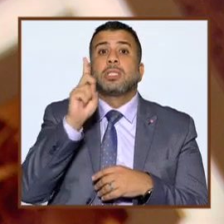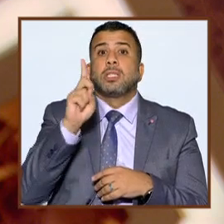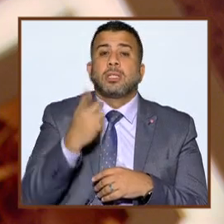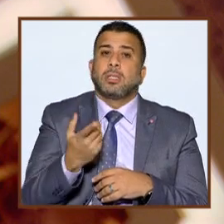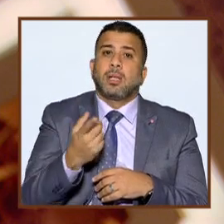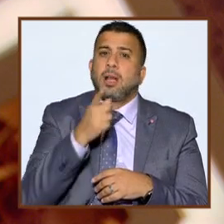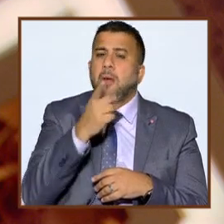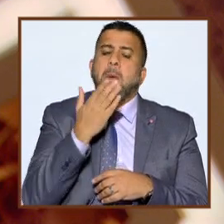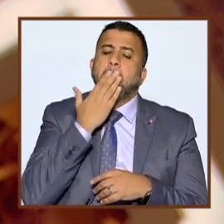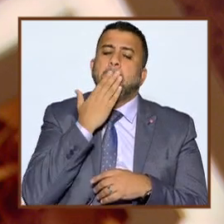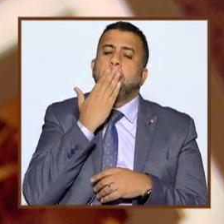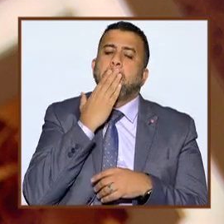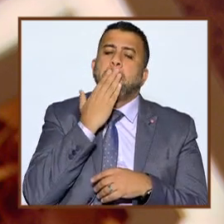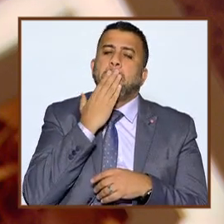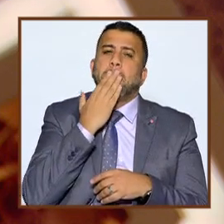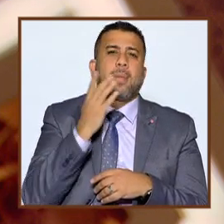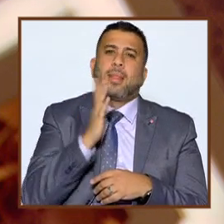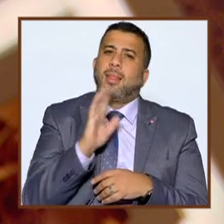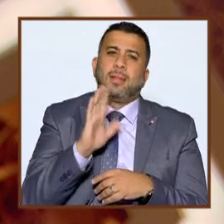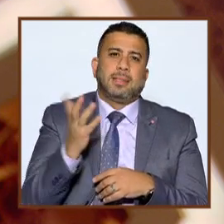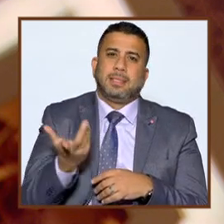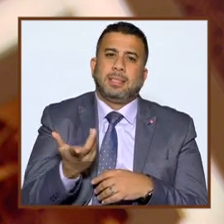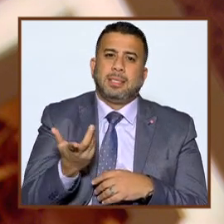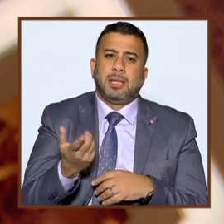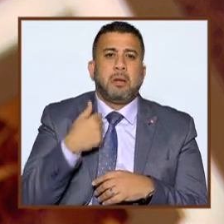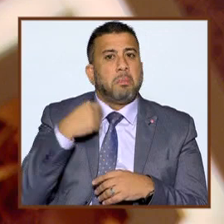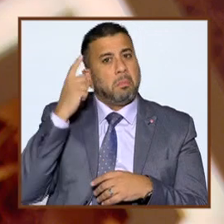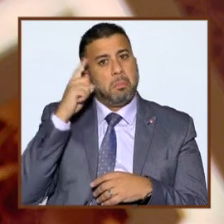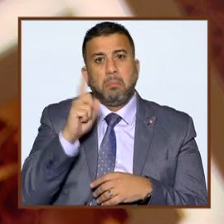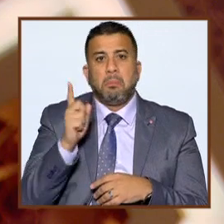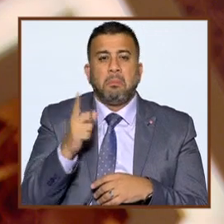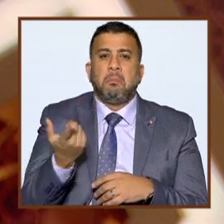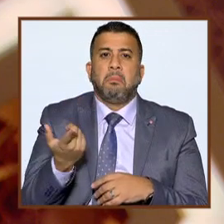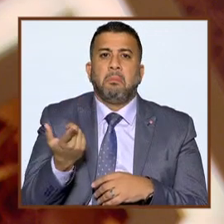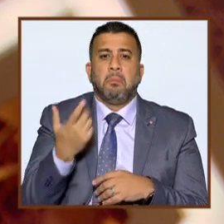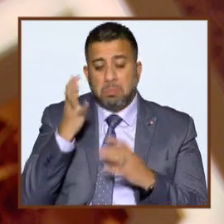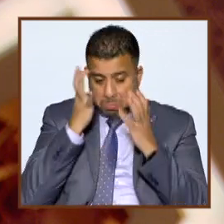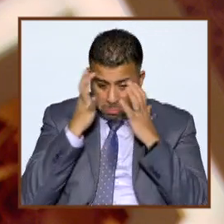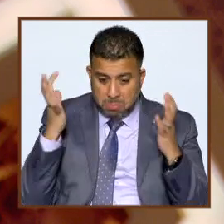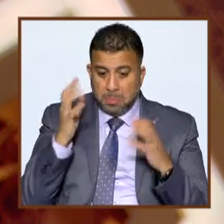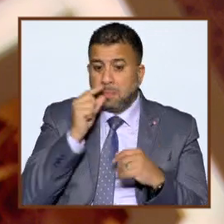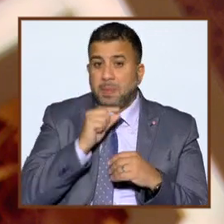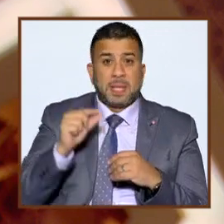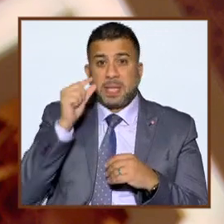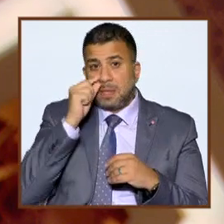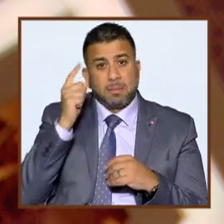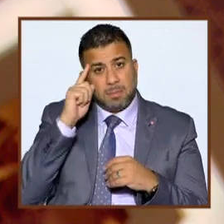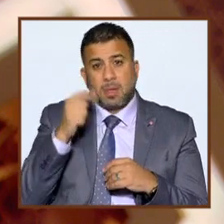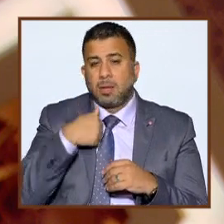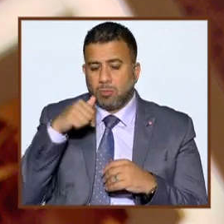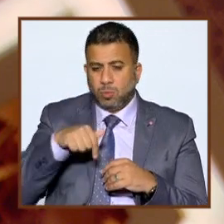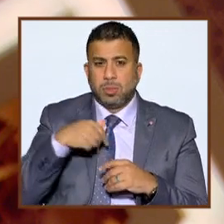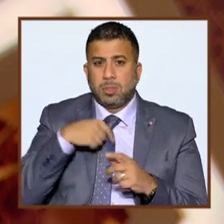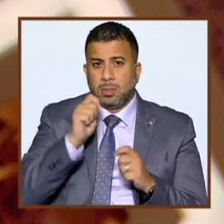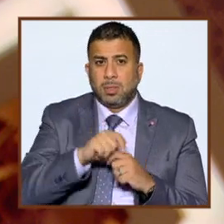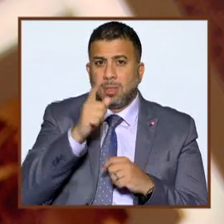فردتي سامحيني في التعريف، وأكيد بأنك ما كان عندك الفقه في هذه المسألة، فالآن أنا أنصحك